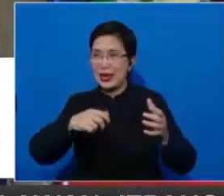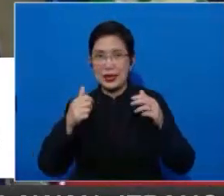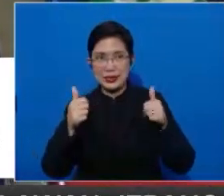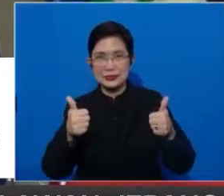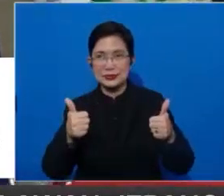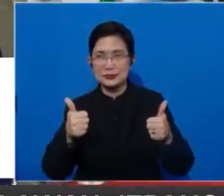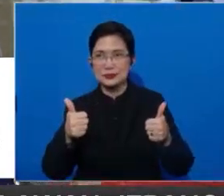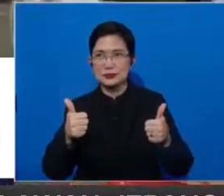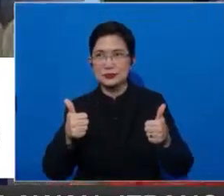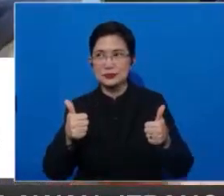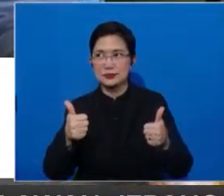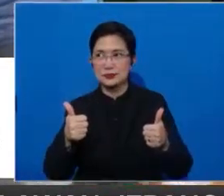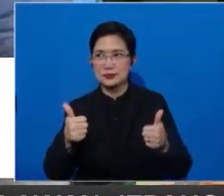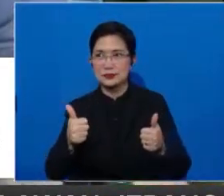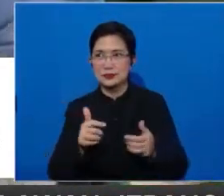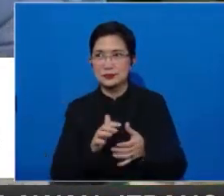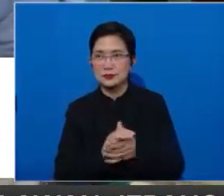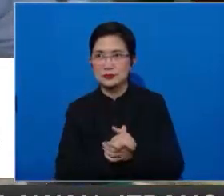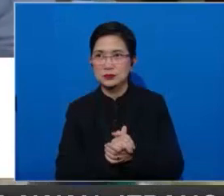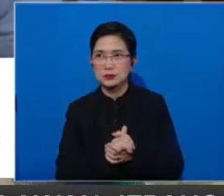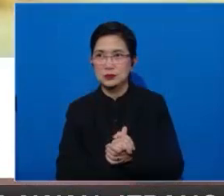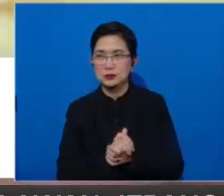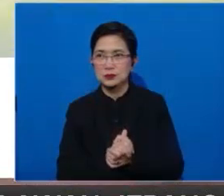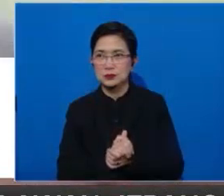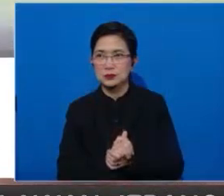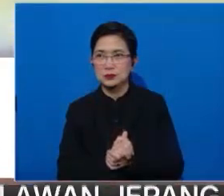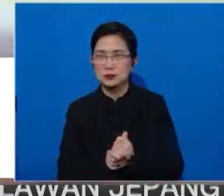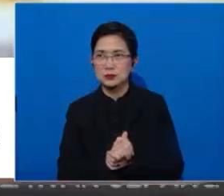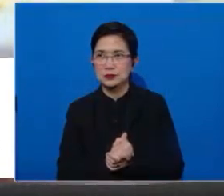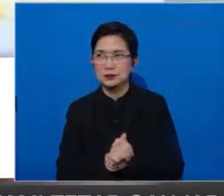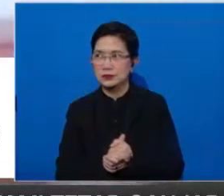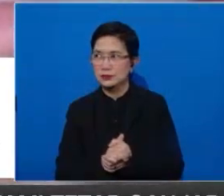matang, nggak bisa ini. Nggak bisa, mentah. Mentah ya.